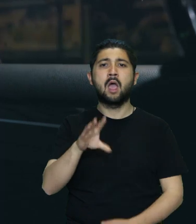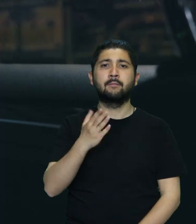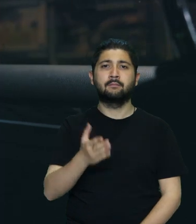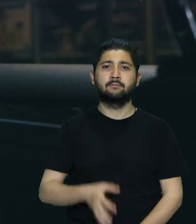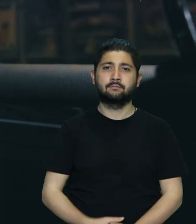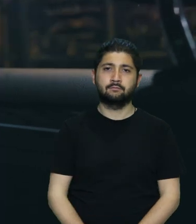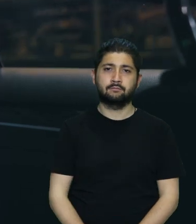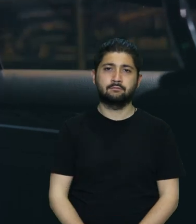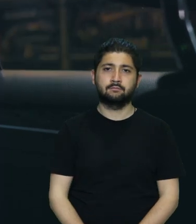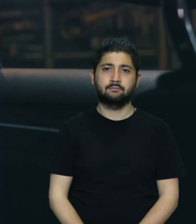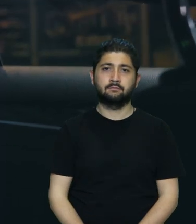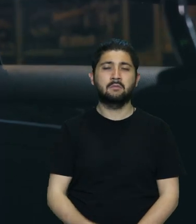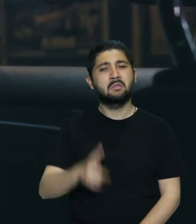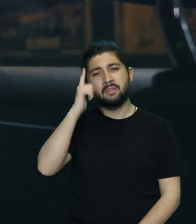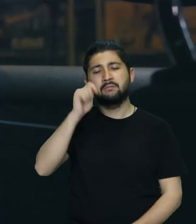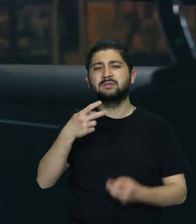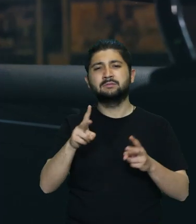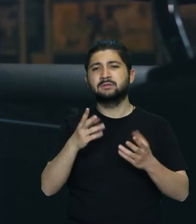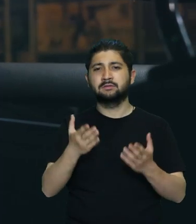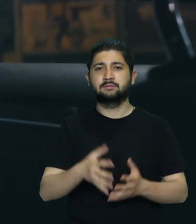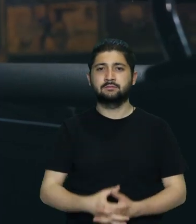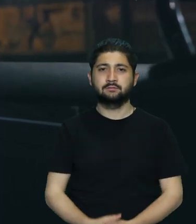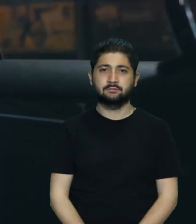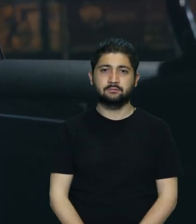Başını çevirerek adamı izliyor. Kafana göre takılı ya.